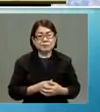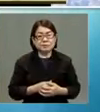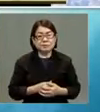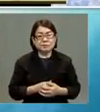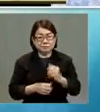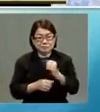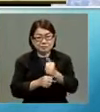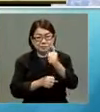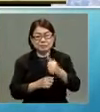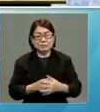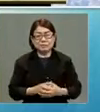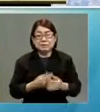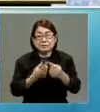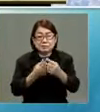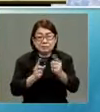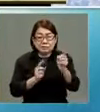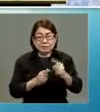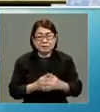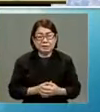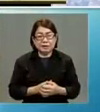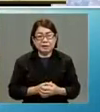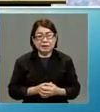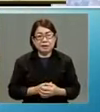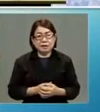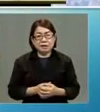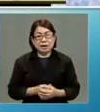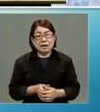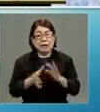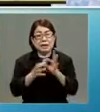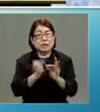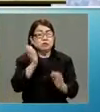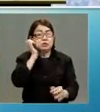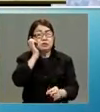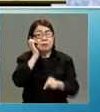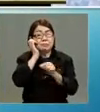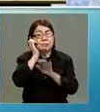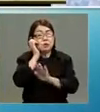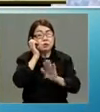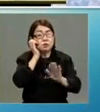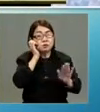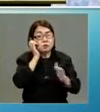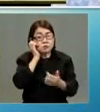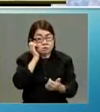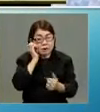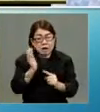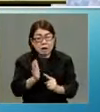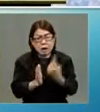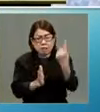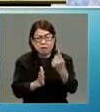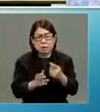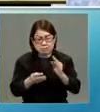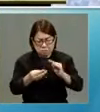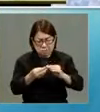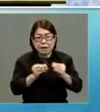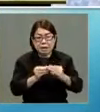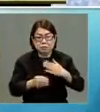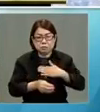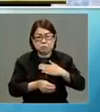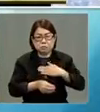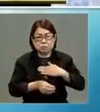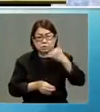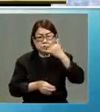ำเร็จนะครับส่วนใหญ่แล้วนะครับการในโทรศัพท์มือถือในปัจจุบันครับการเช็คอินครั้งแรกเราต้องกรอกเบอร์โทรศัพท์มือถือเพื่อให้เราส